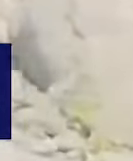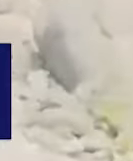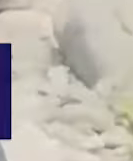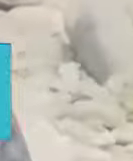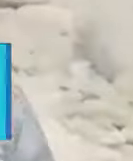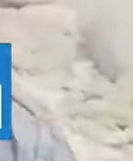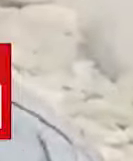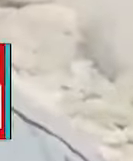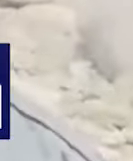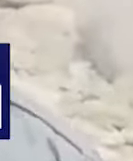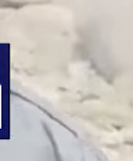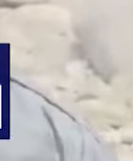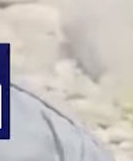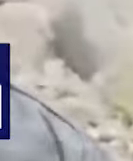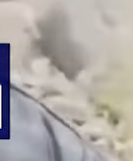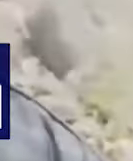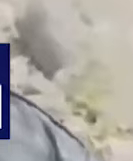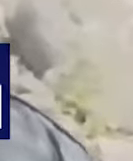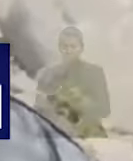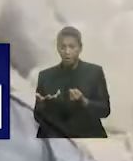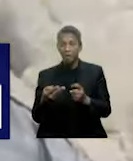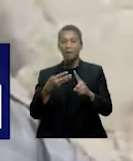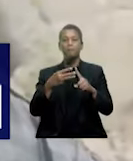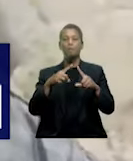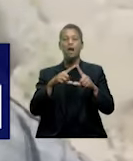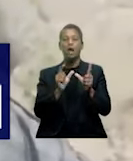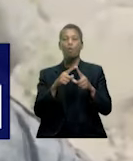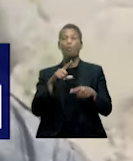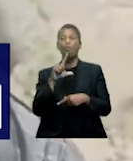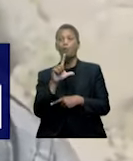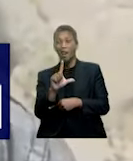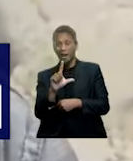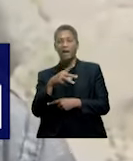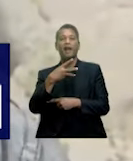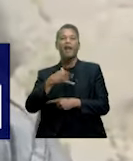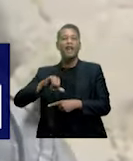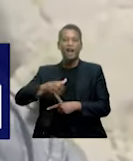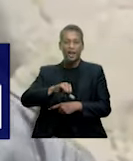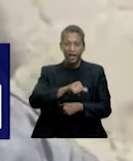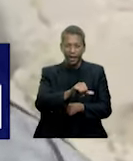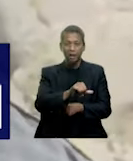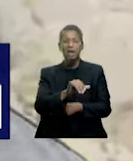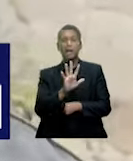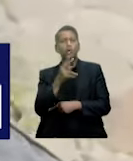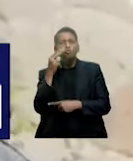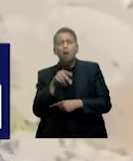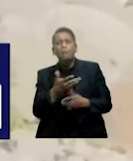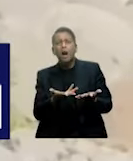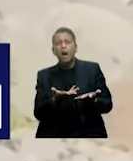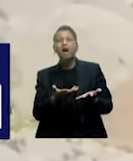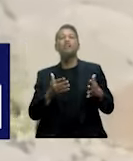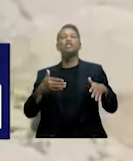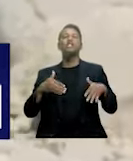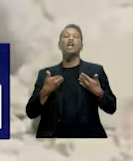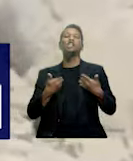apa Pak itu Pak? Ikan bawal sama lele. Itu untuk apa Pak nanti Pak? Ya buat senang-senang aja lah, happy-happy lah.